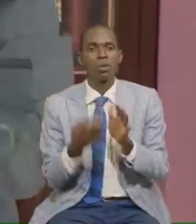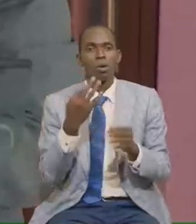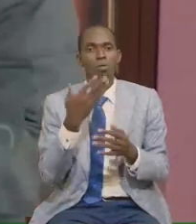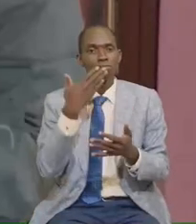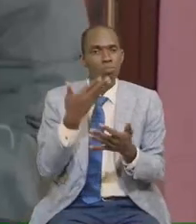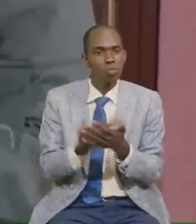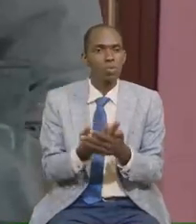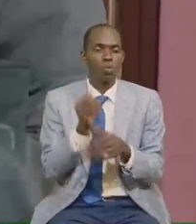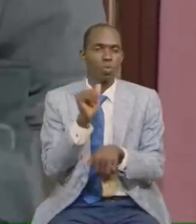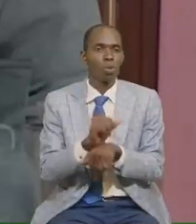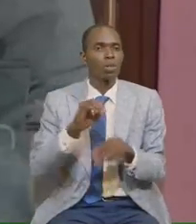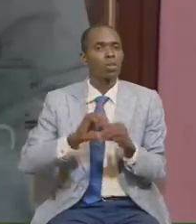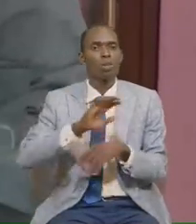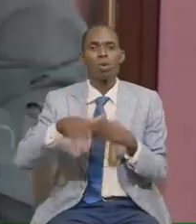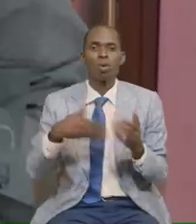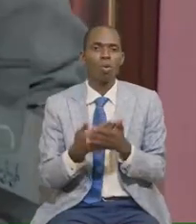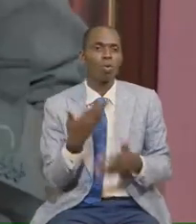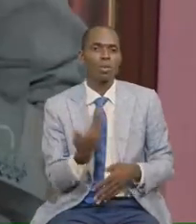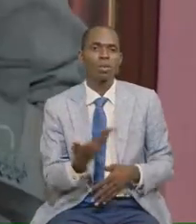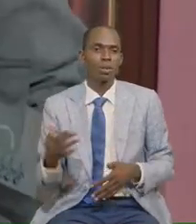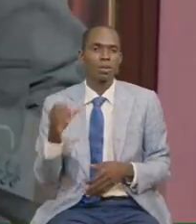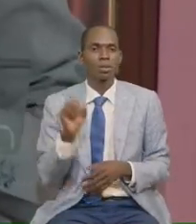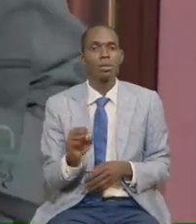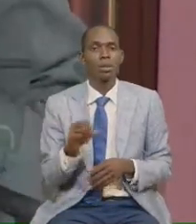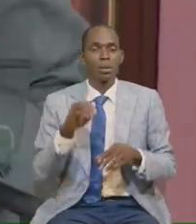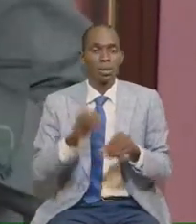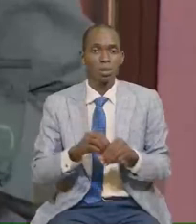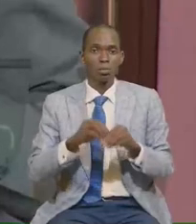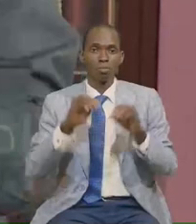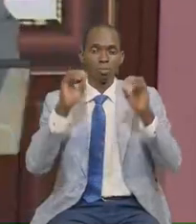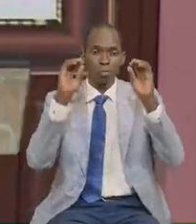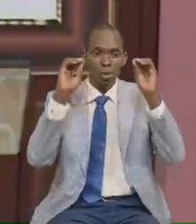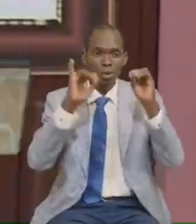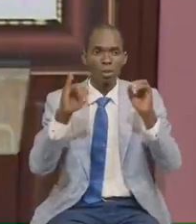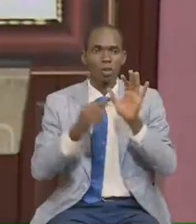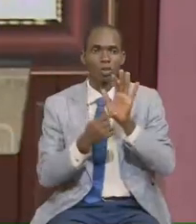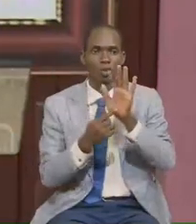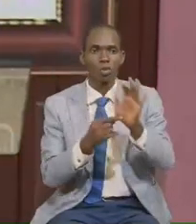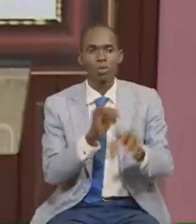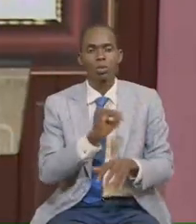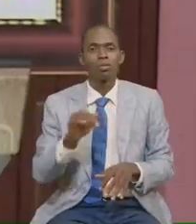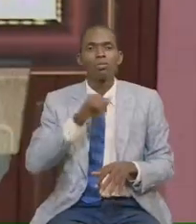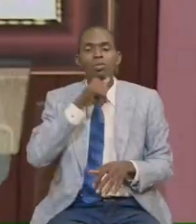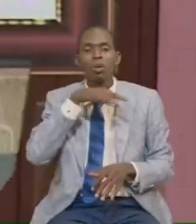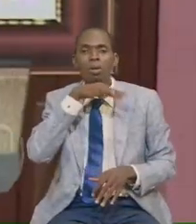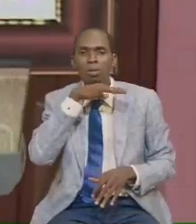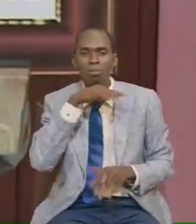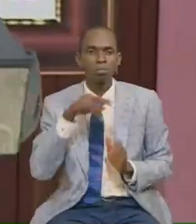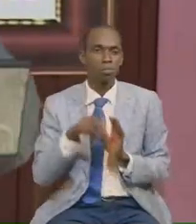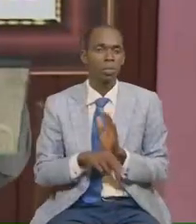en toutes choses et donnant un enseignement pur, digne.